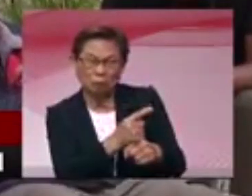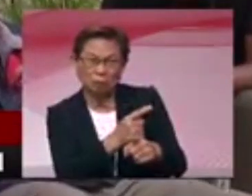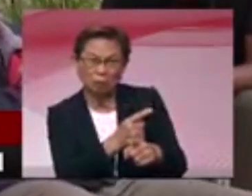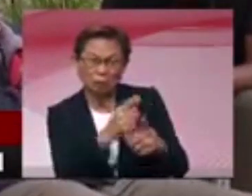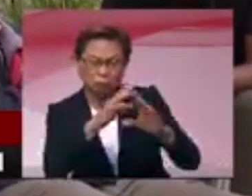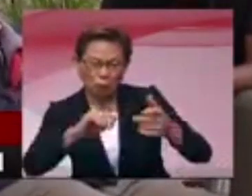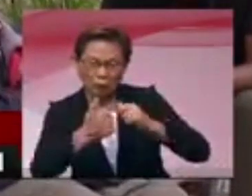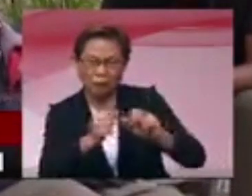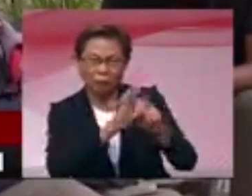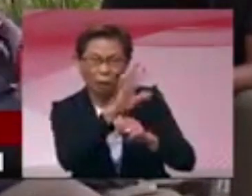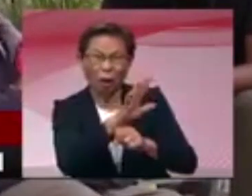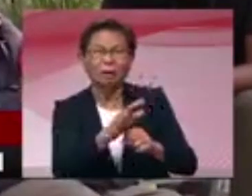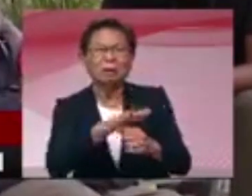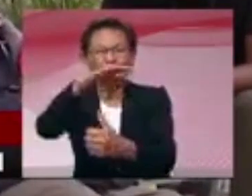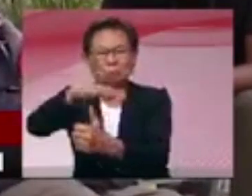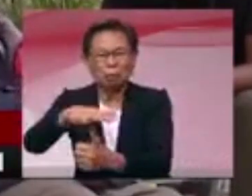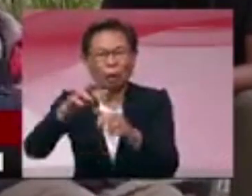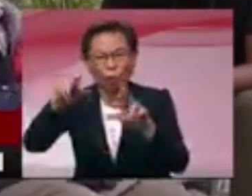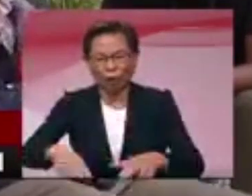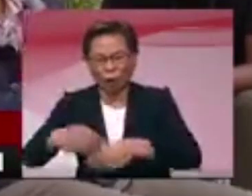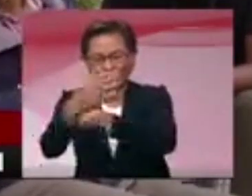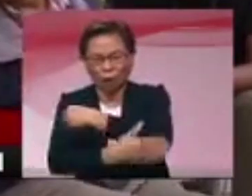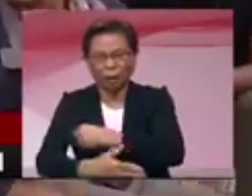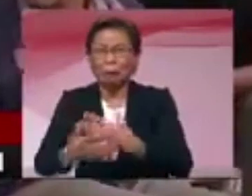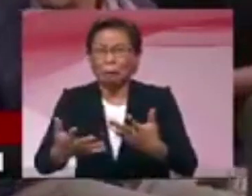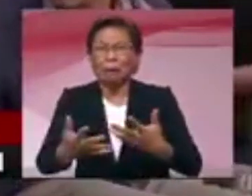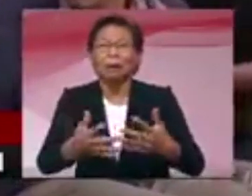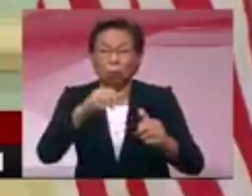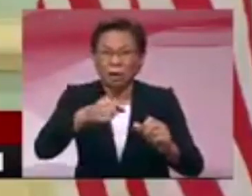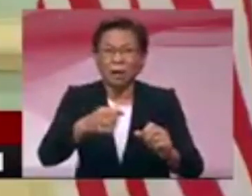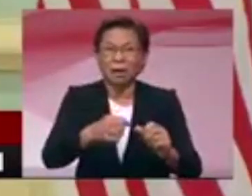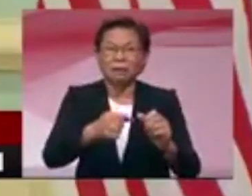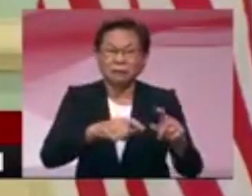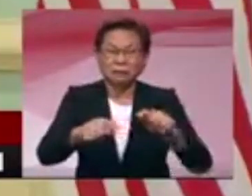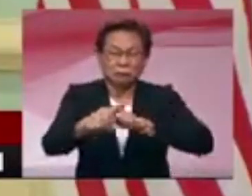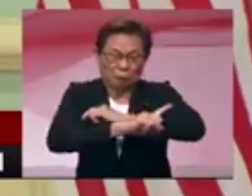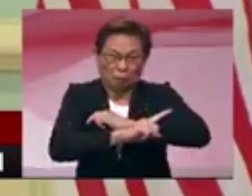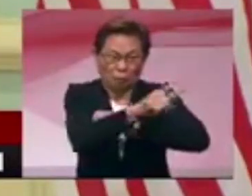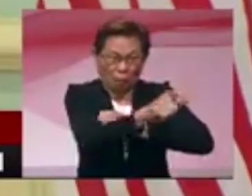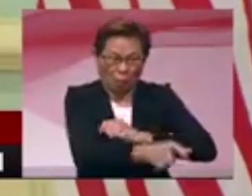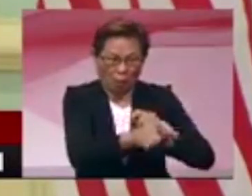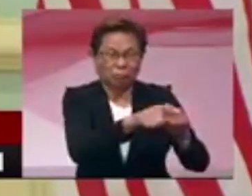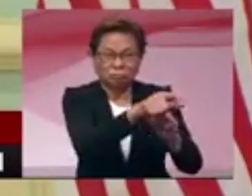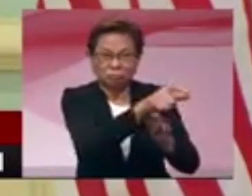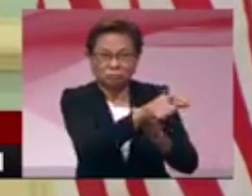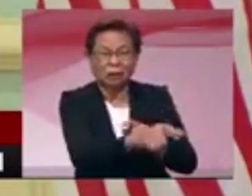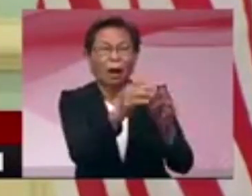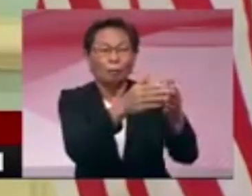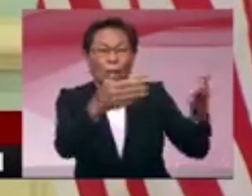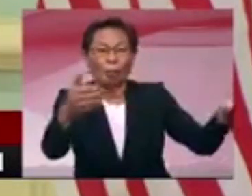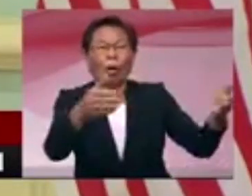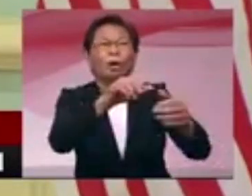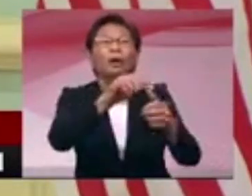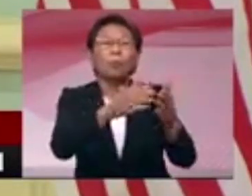Apakah tindakan yang boleh diambil ke atas media dan individu yang terlibat? Terima kasih Datuk Seri. Ya. Saya pun